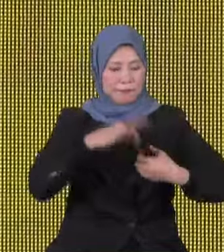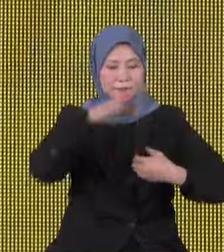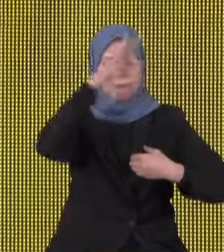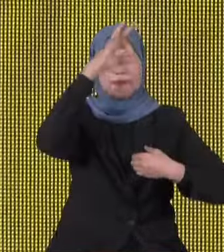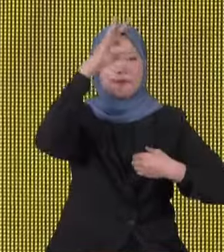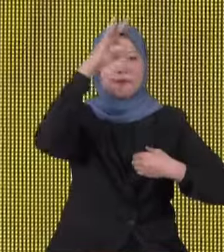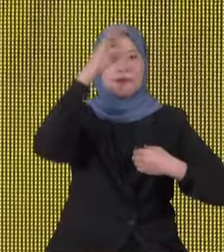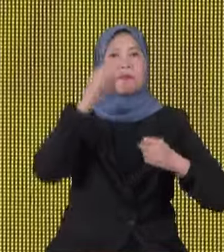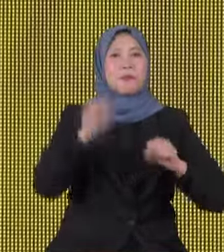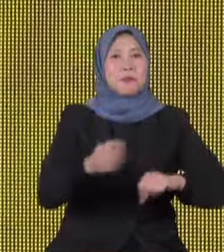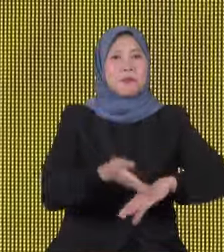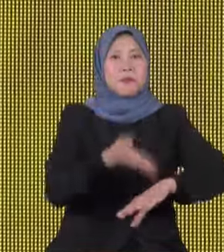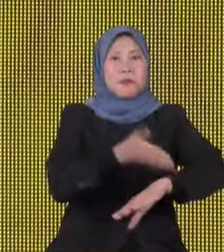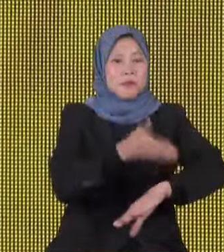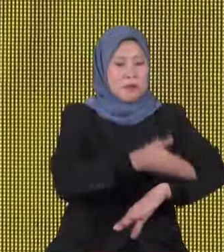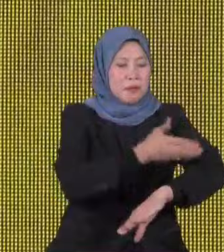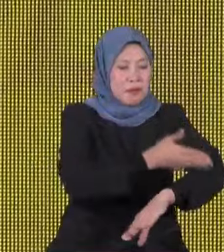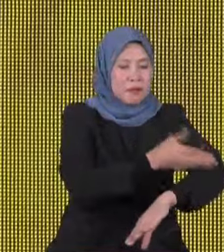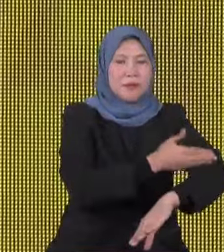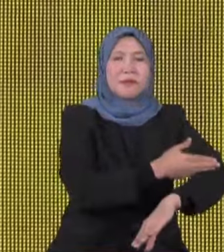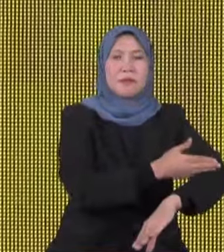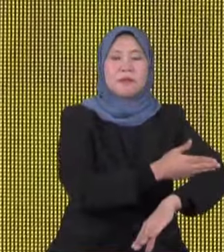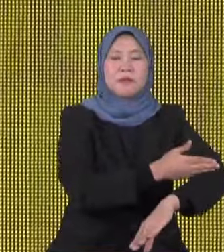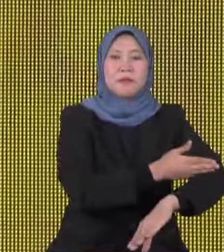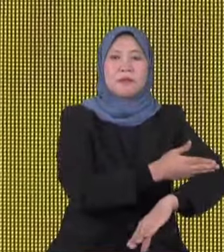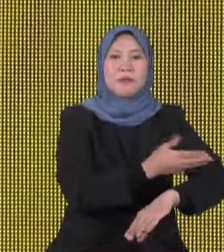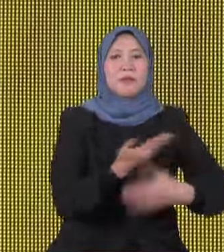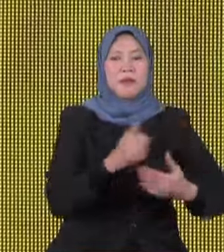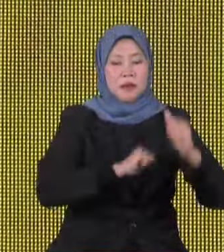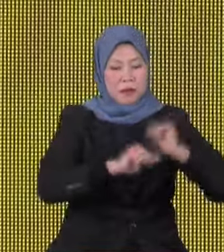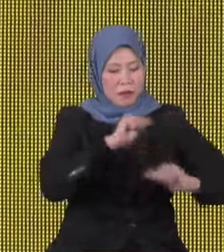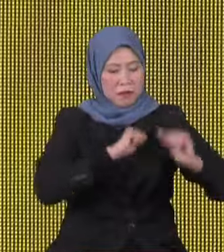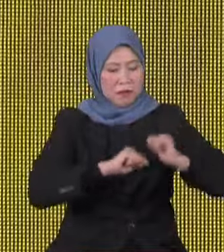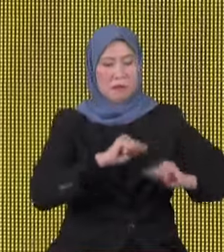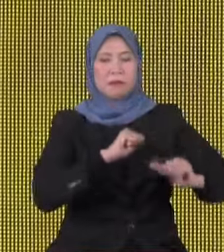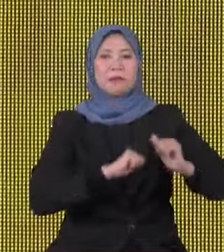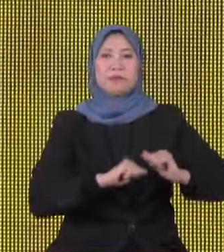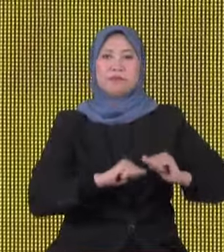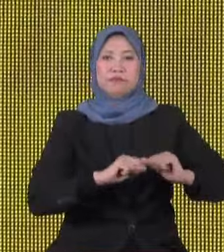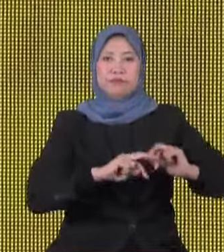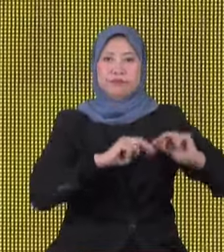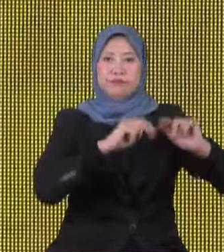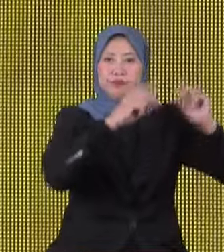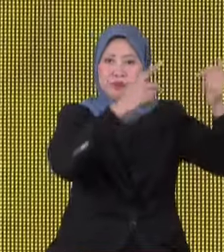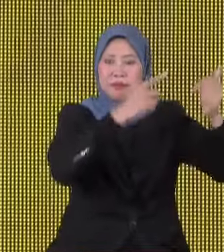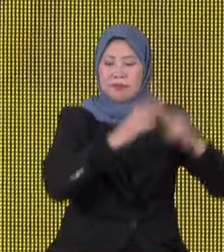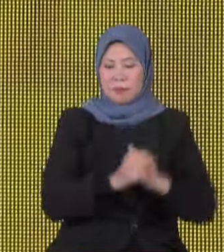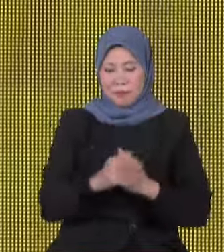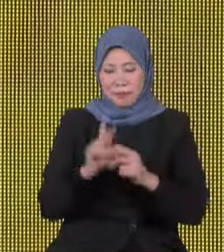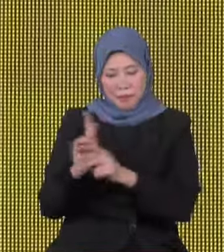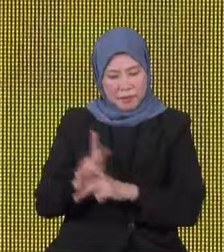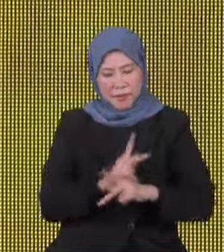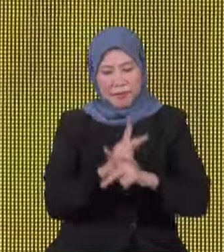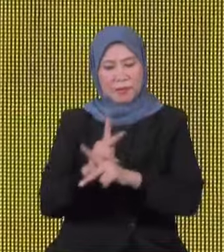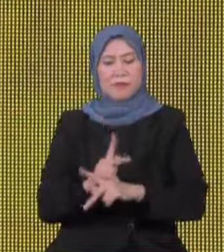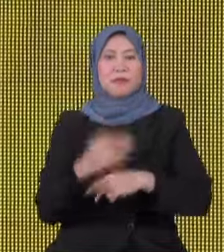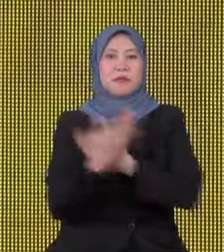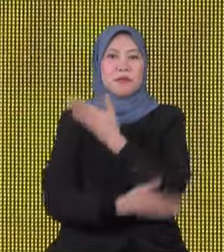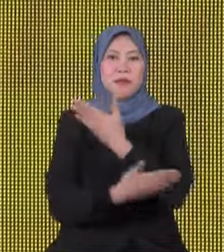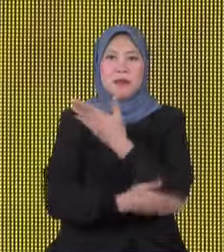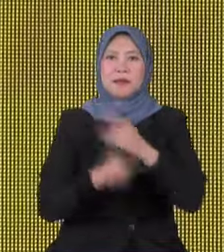kita, memperbaiki moral dan akhlak kita dan menjaga negara kita supaya